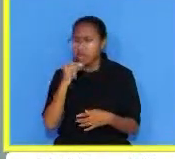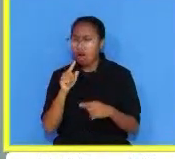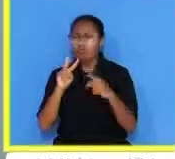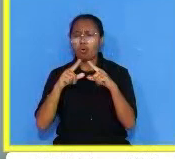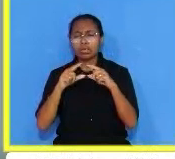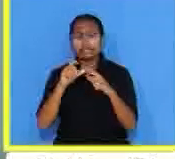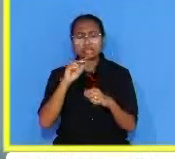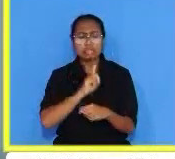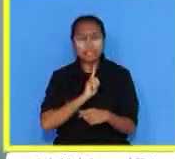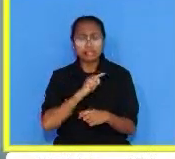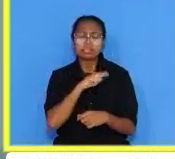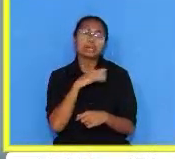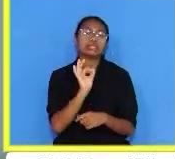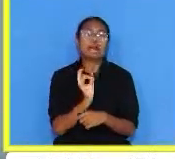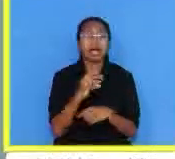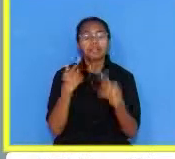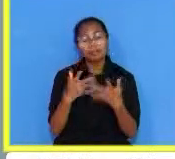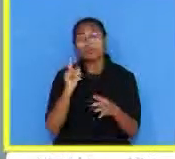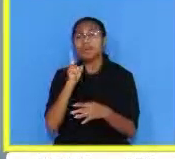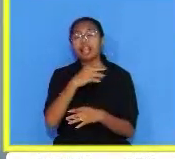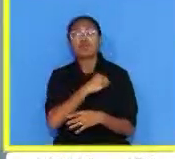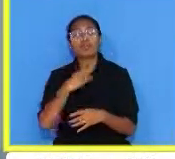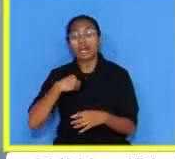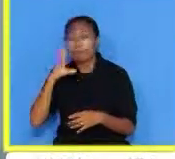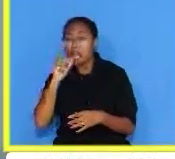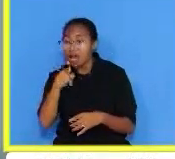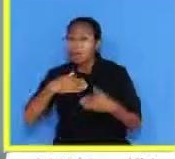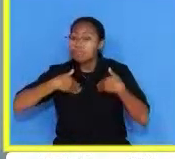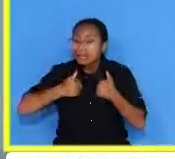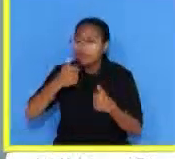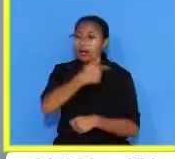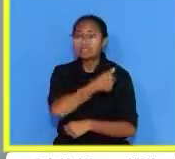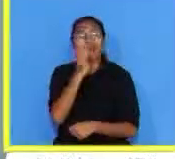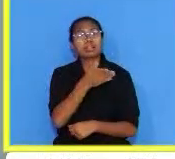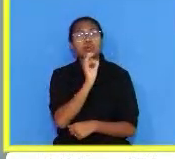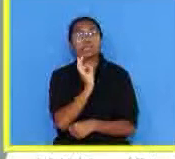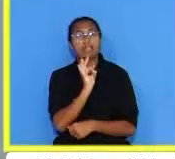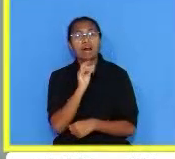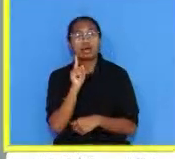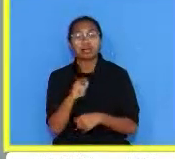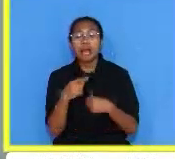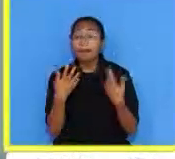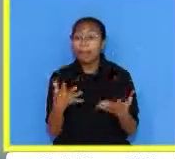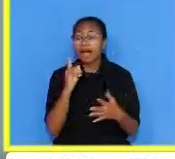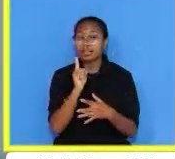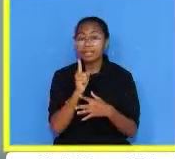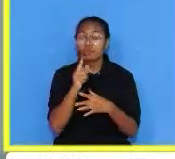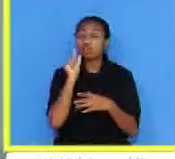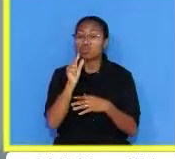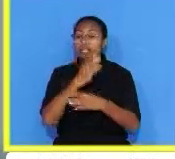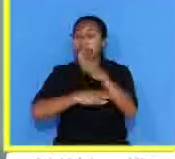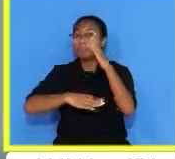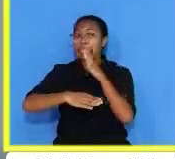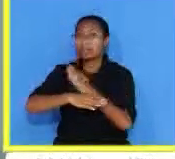sendiri, tetapi biarlah nanti dokter yang menentukan kita ini bisa divaksin atau tidak. Apalagi untuk